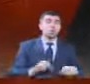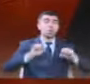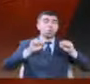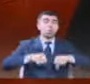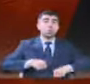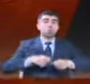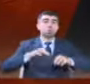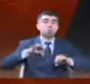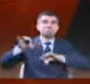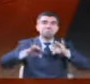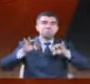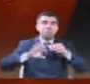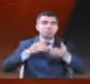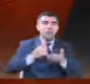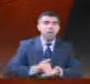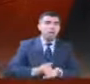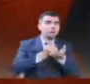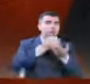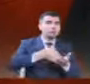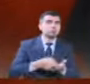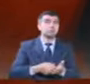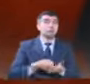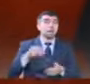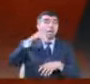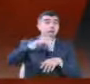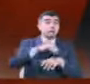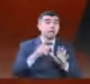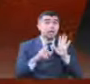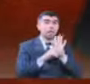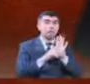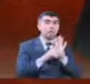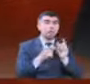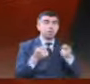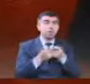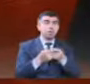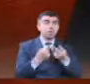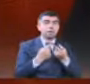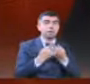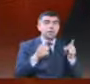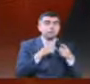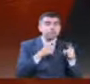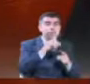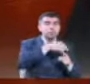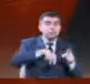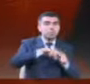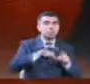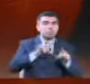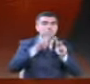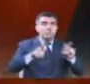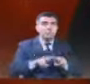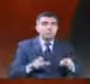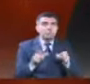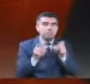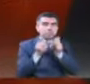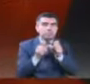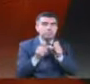التسيير والتدبير، حيث سيتم بمقتضى هذا القانون تحسين طرق الحكمه وتمكين التعاونيات